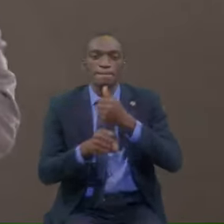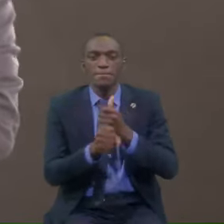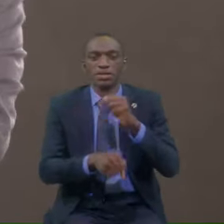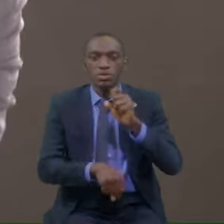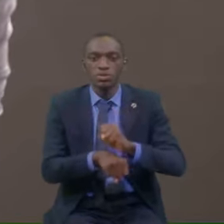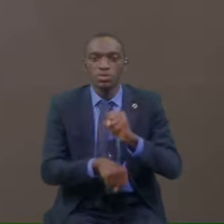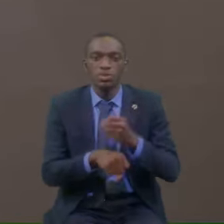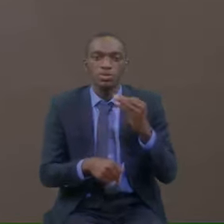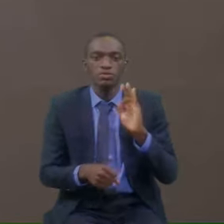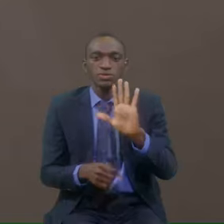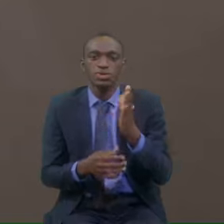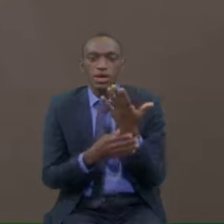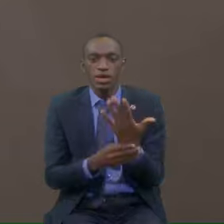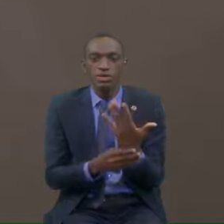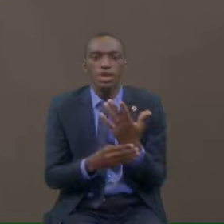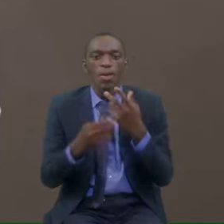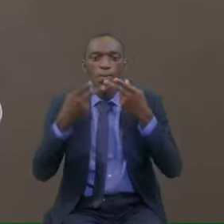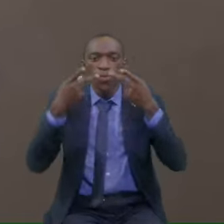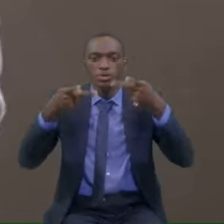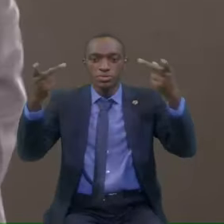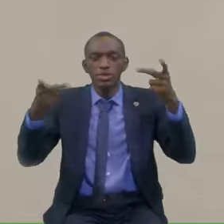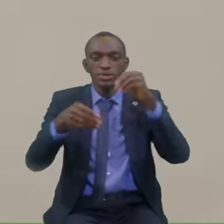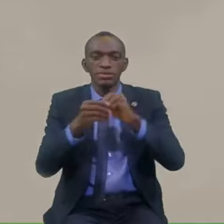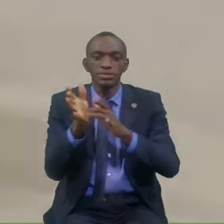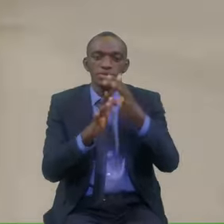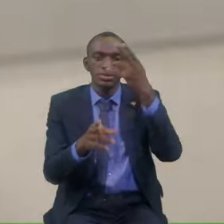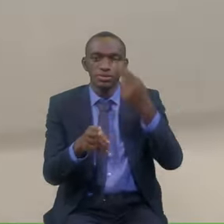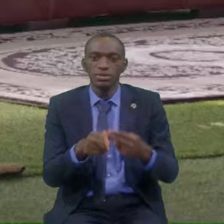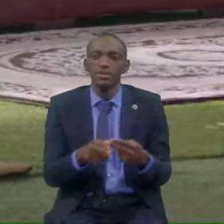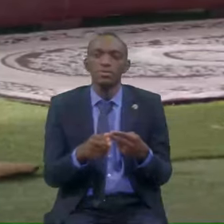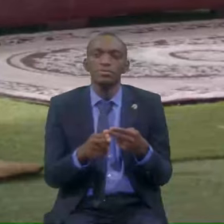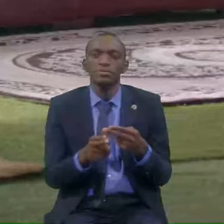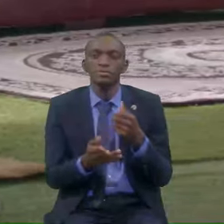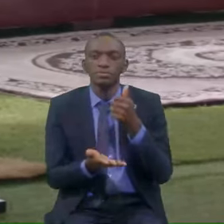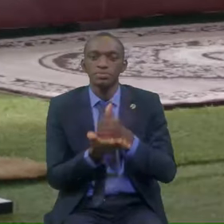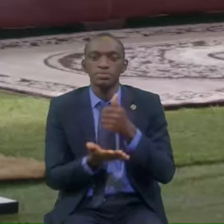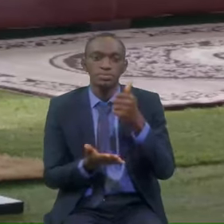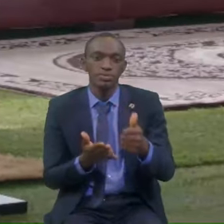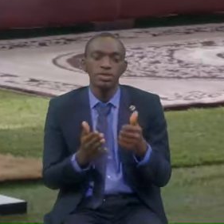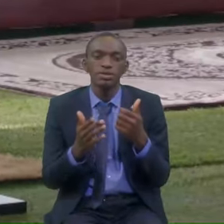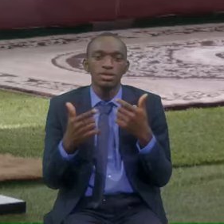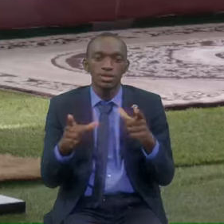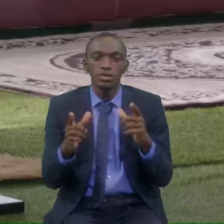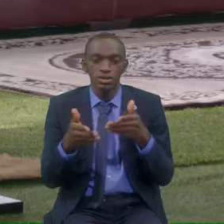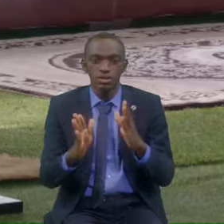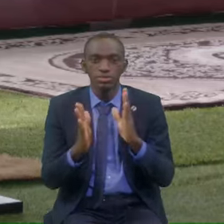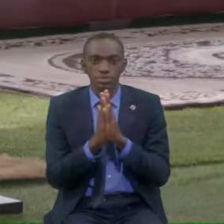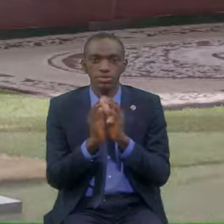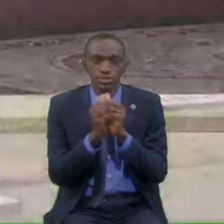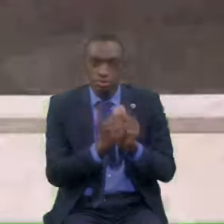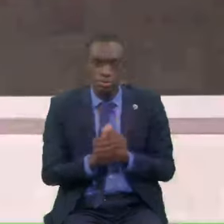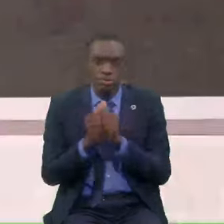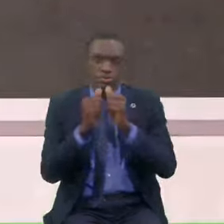et fasse marcher l'œuvre de vos mains au nom de Jésus. Prions ensemble.